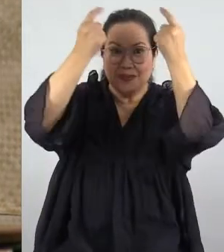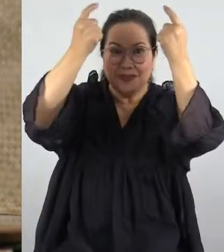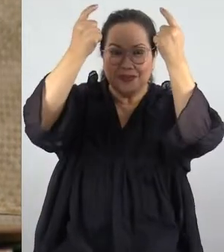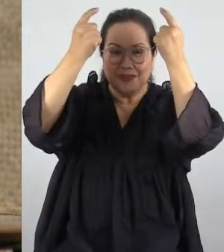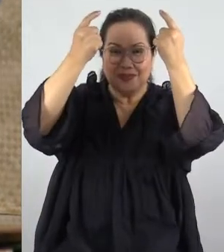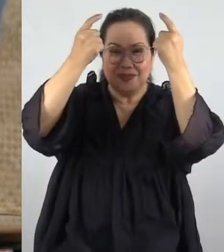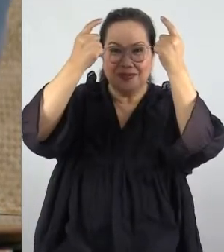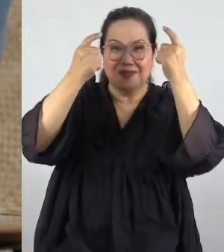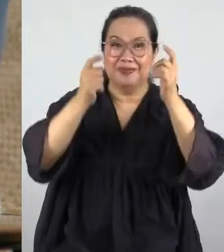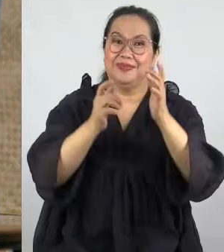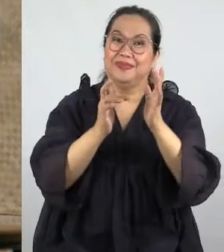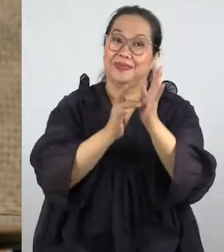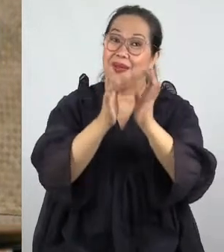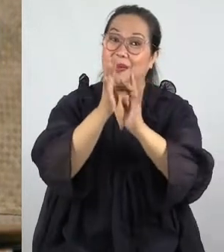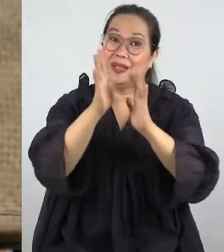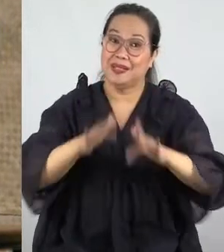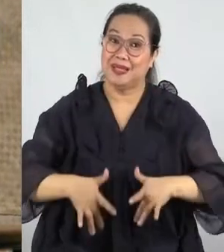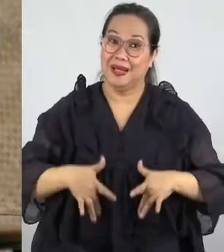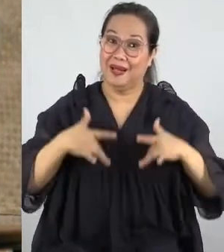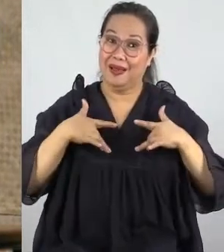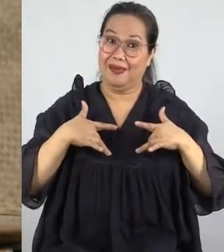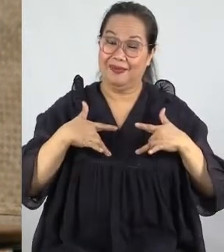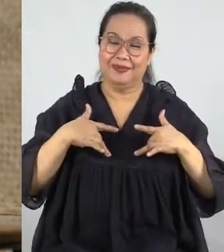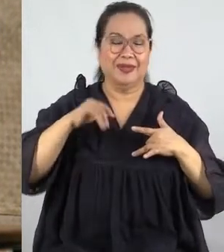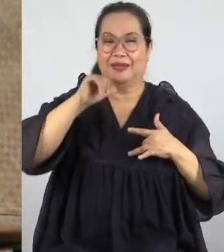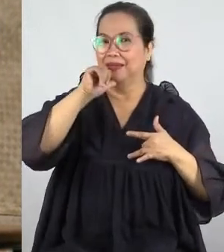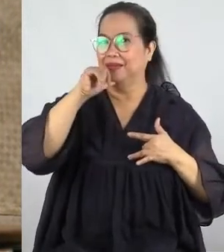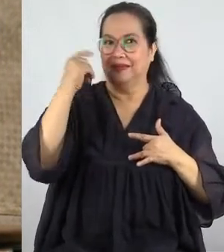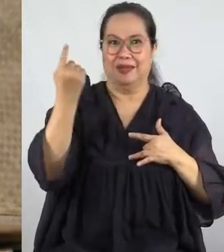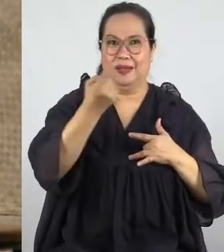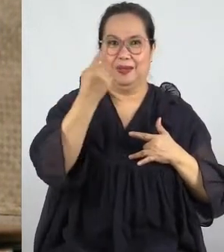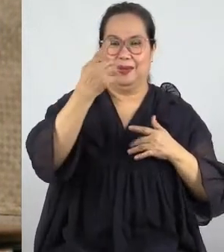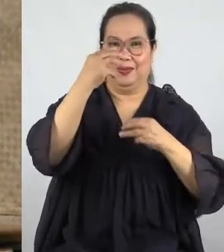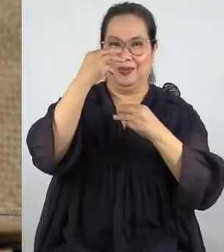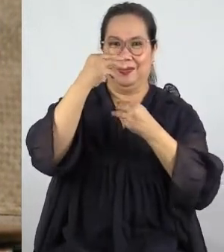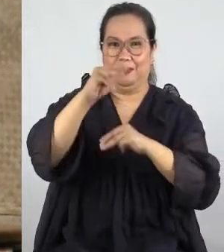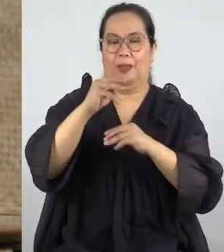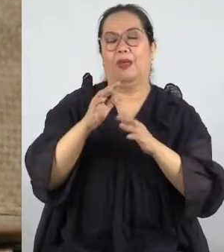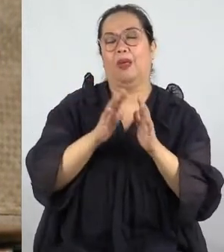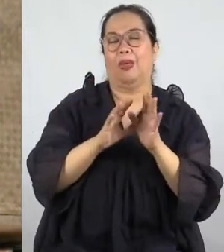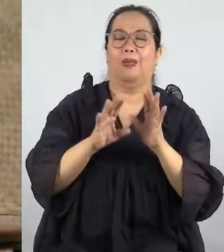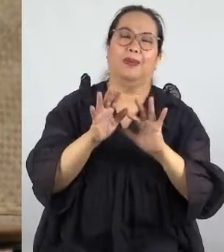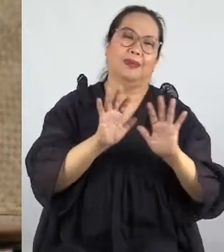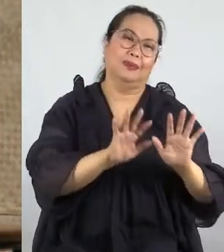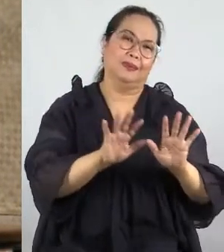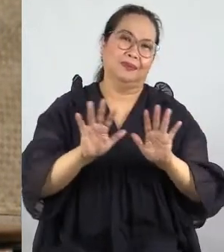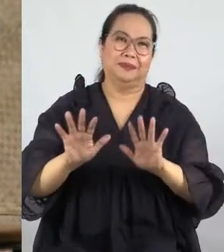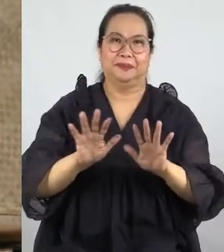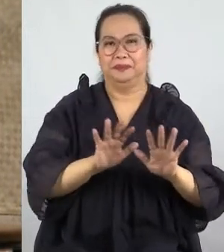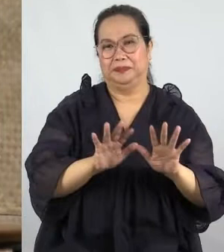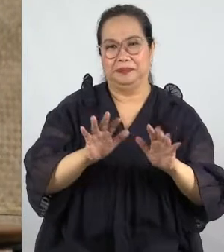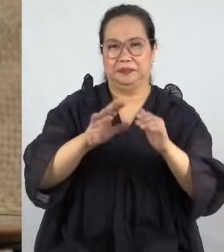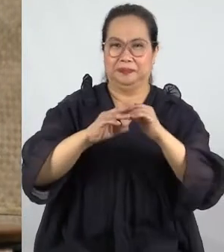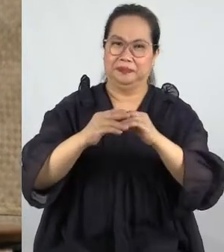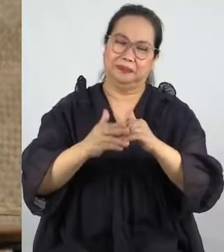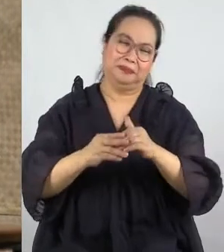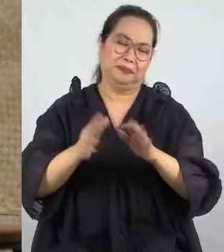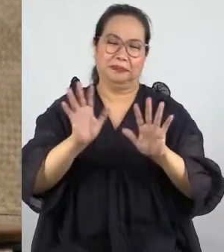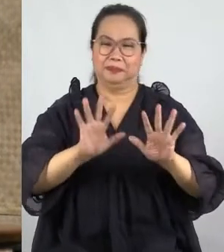Ang buhay Kristiyano, mga kapatid, ay hindi minimum compliance,